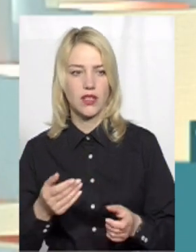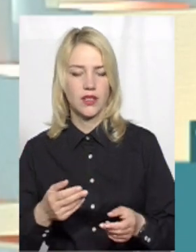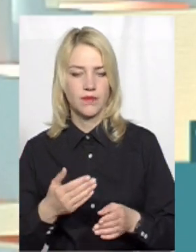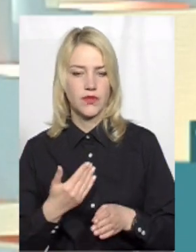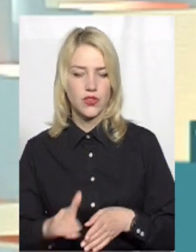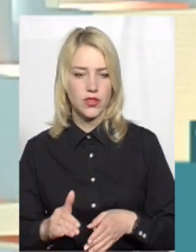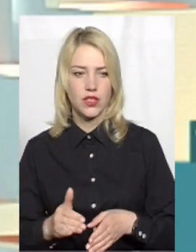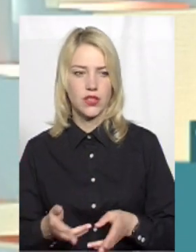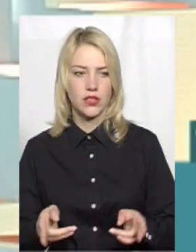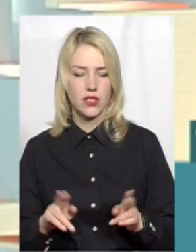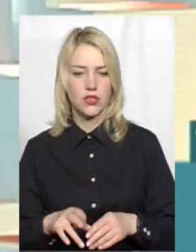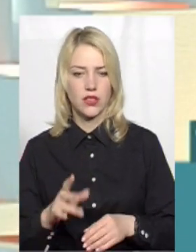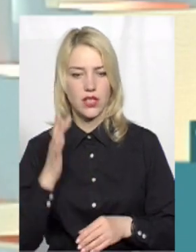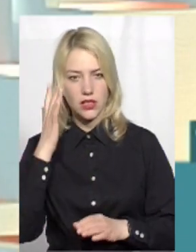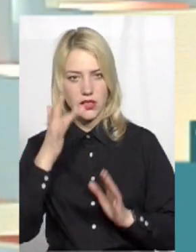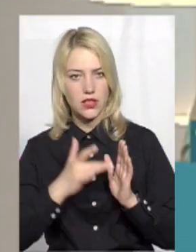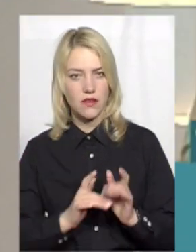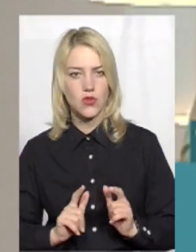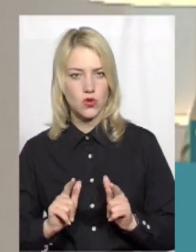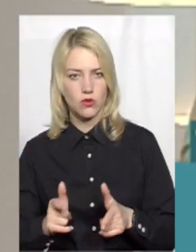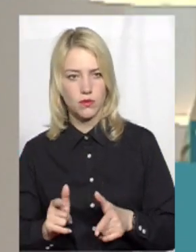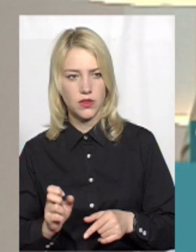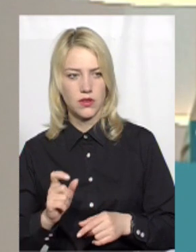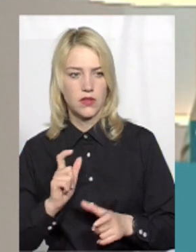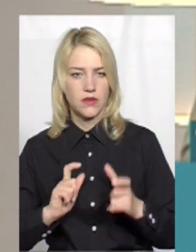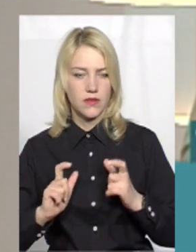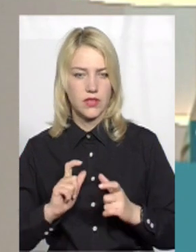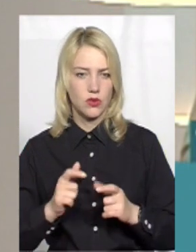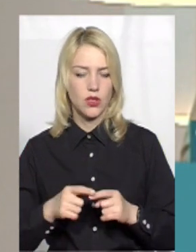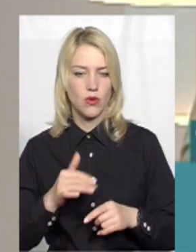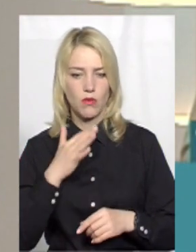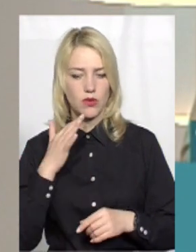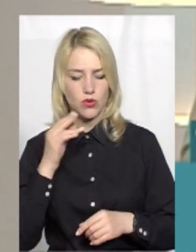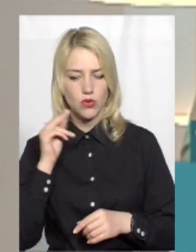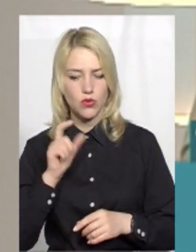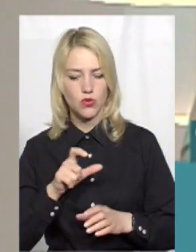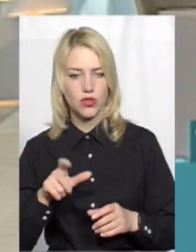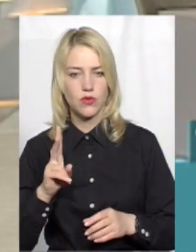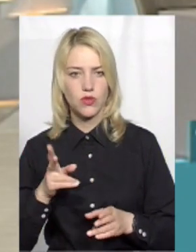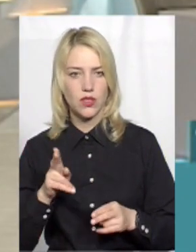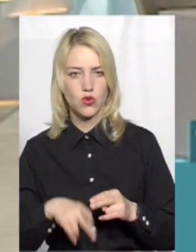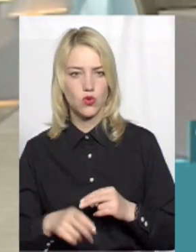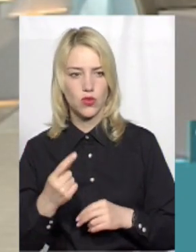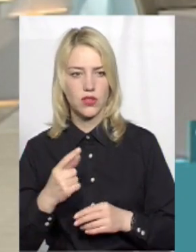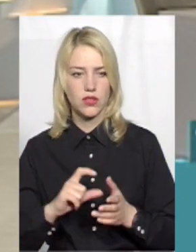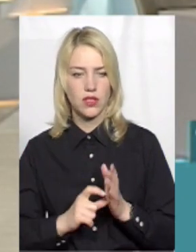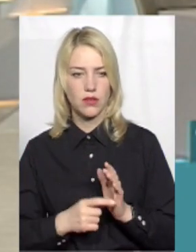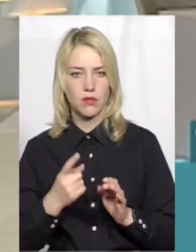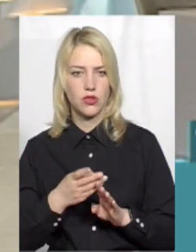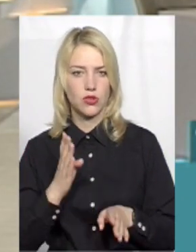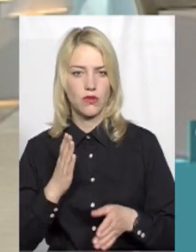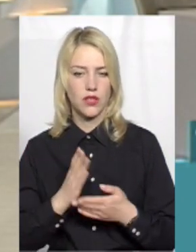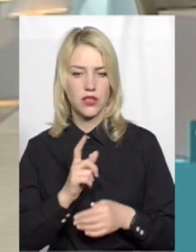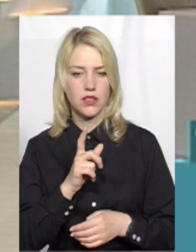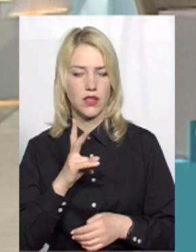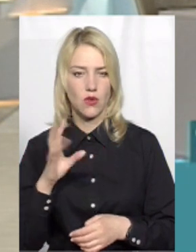там більше цілі вступу, тобто у багатьох, наприклад, учнів, які зараз закінчують 11 клас, першочерговим є